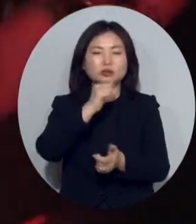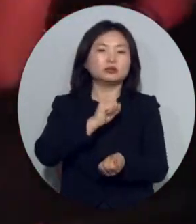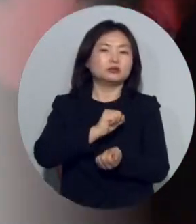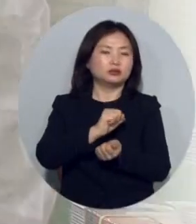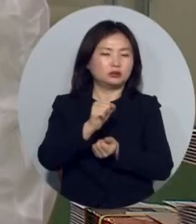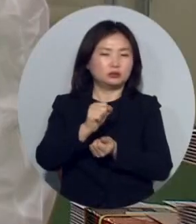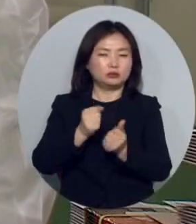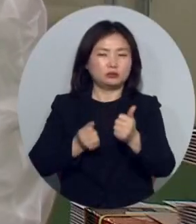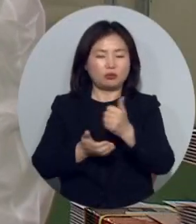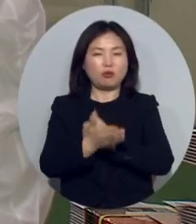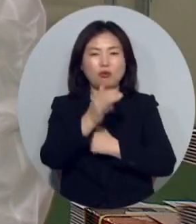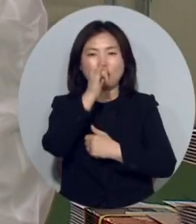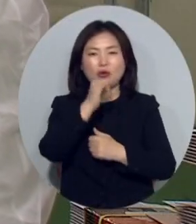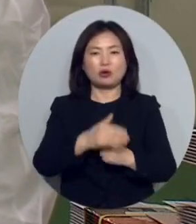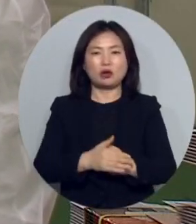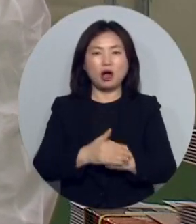있습니다.